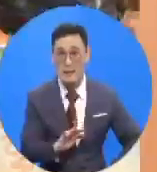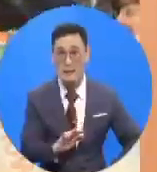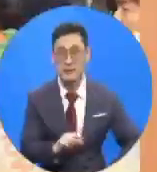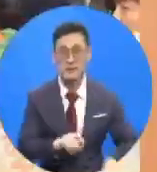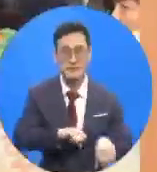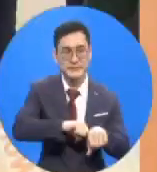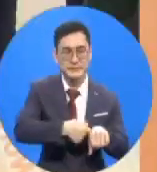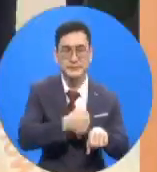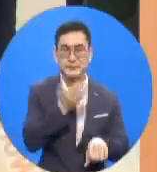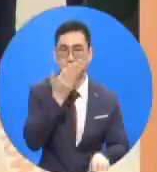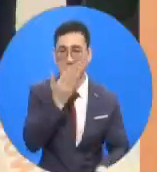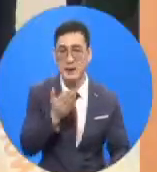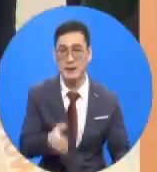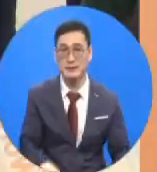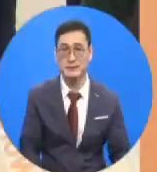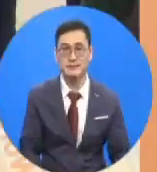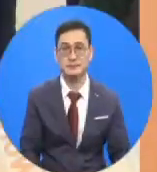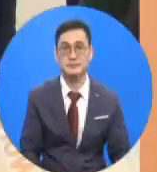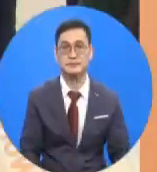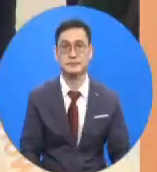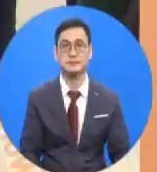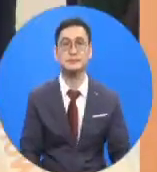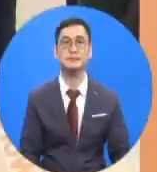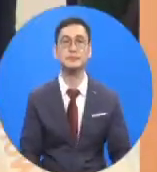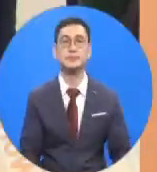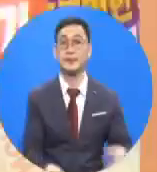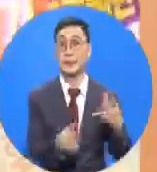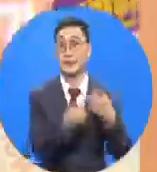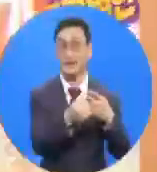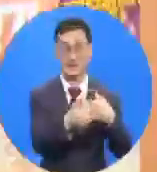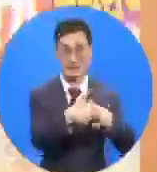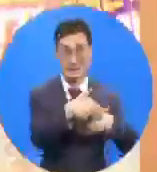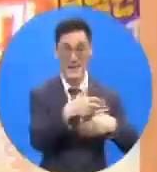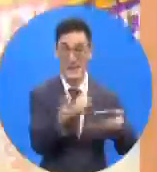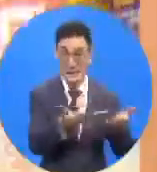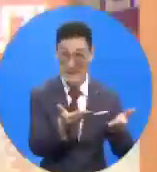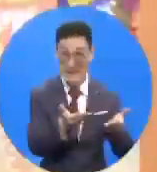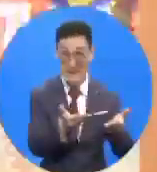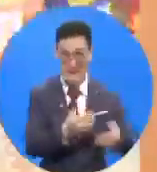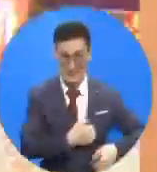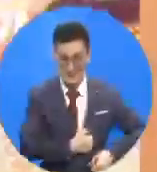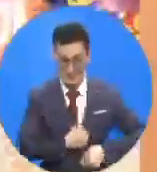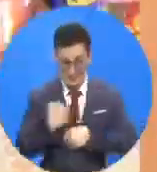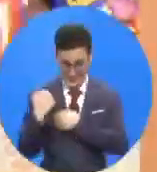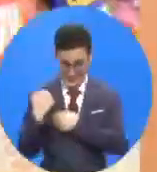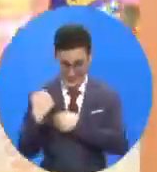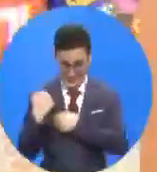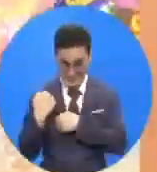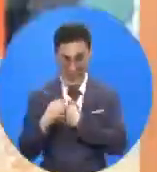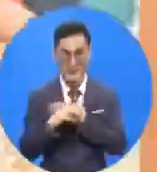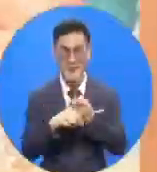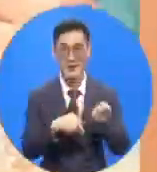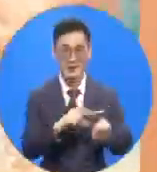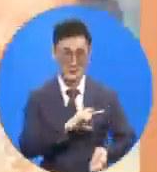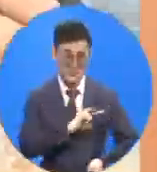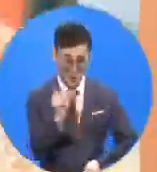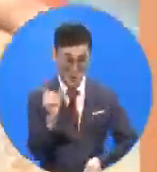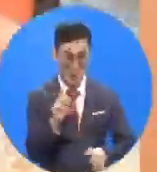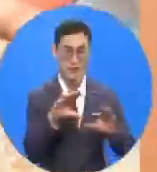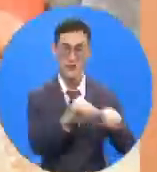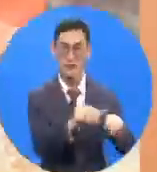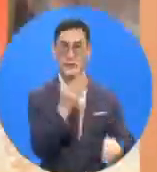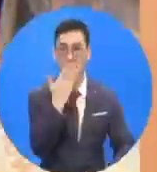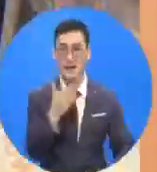처벌이 내려지게 되는건데요 첫번째로는 의 의사인데 의사의 업무를 거 지 않았다 면허가 정지될 수 있습니다 4 상당히 엄중한